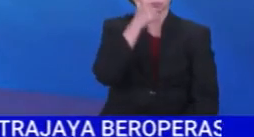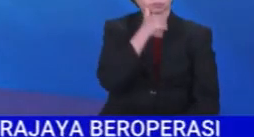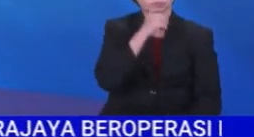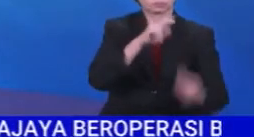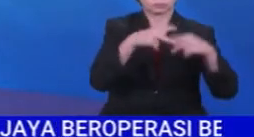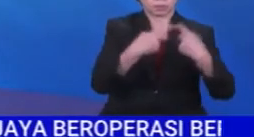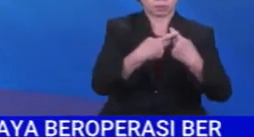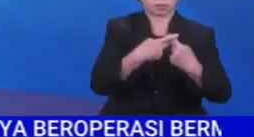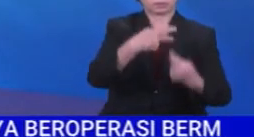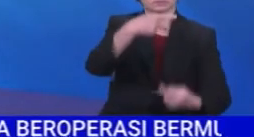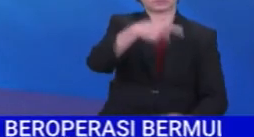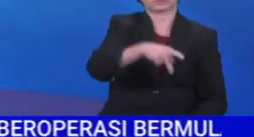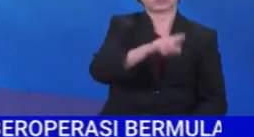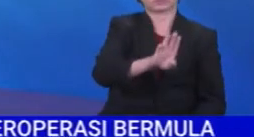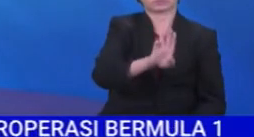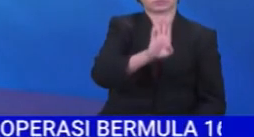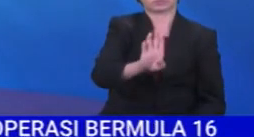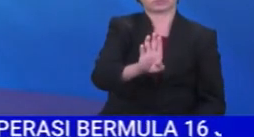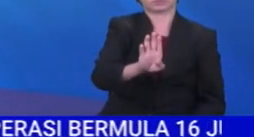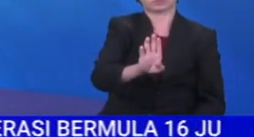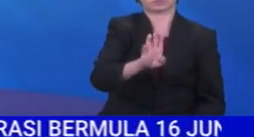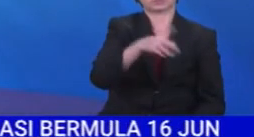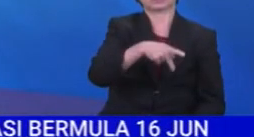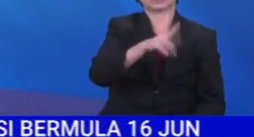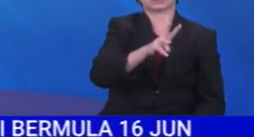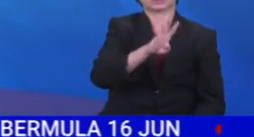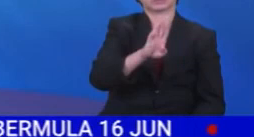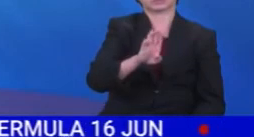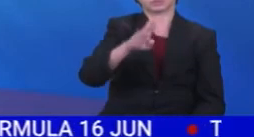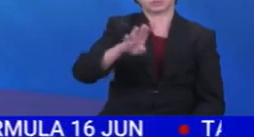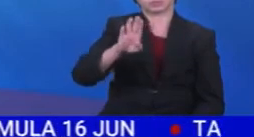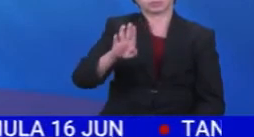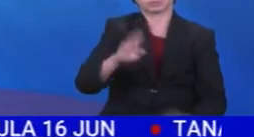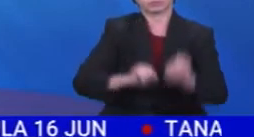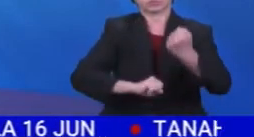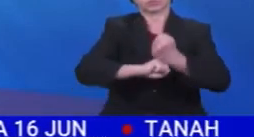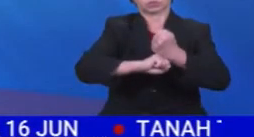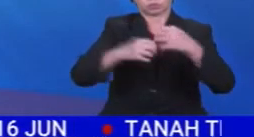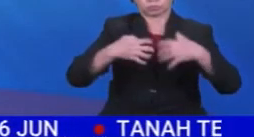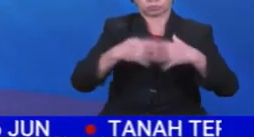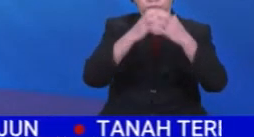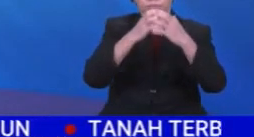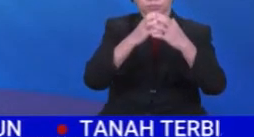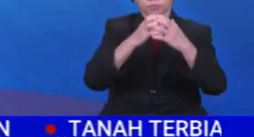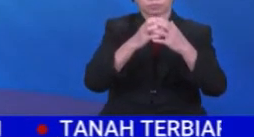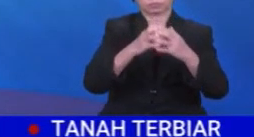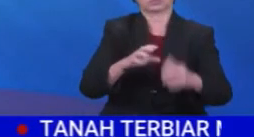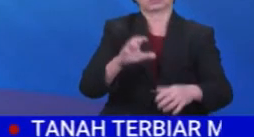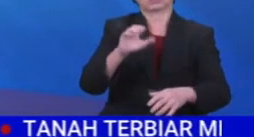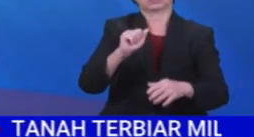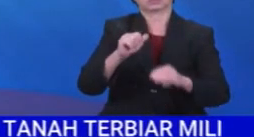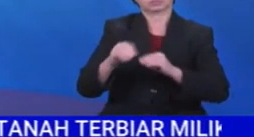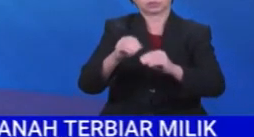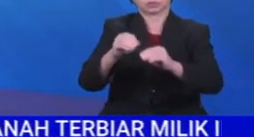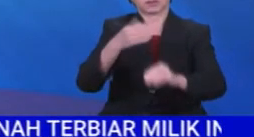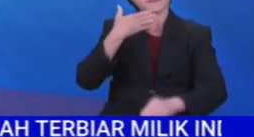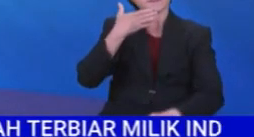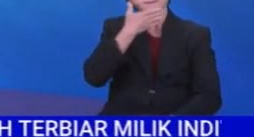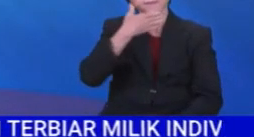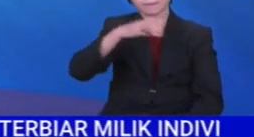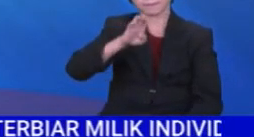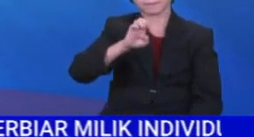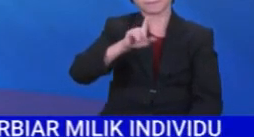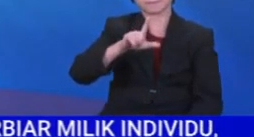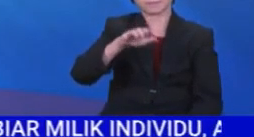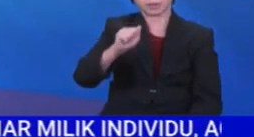Pati pesaka Bumiputera bersatu pizza biyu PBB menyokong penuh penumbuhan sayap yaitu saya pergerakan beli HP